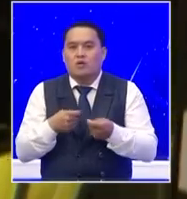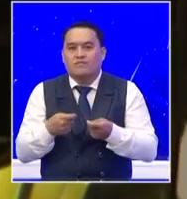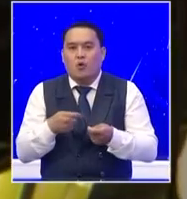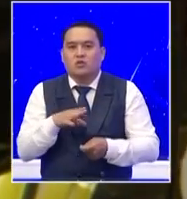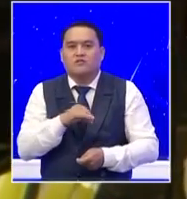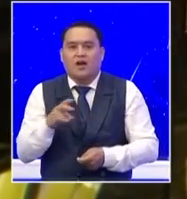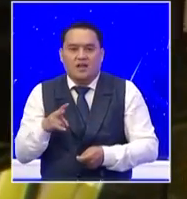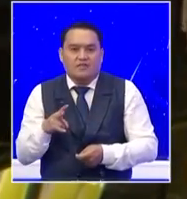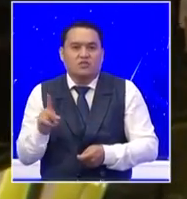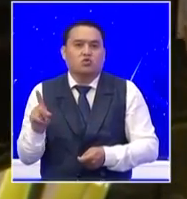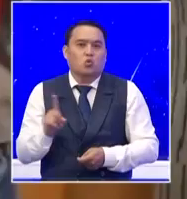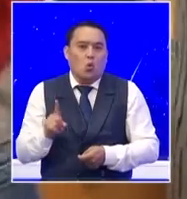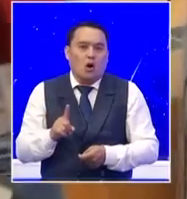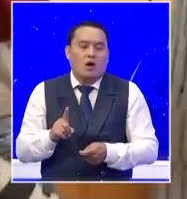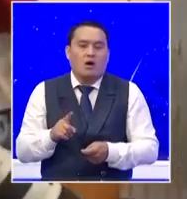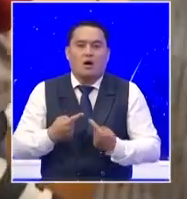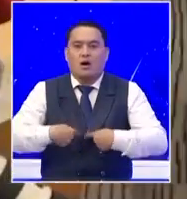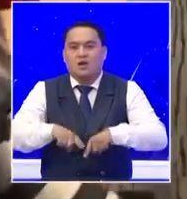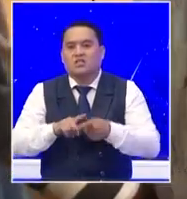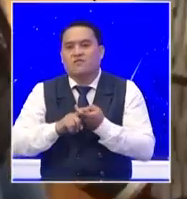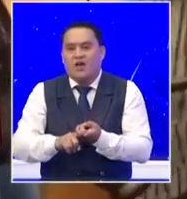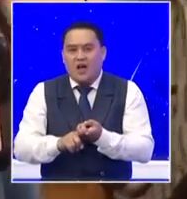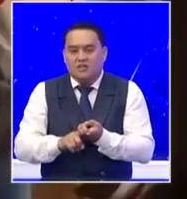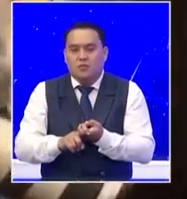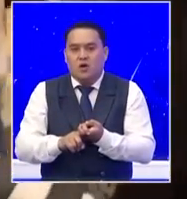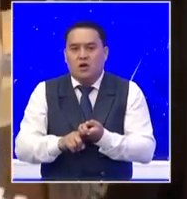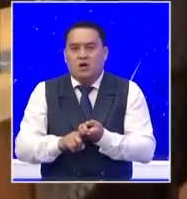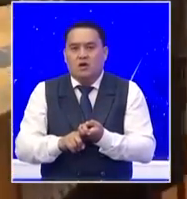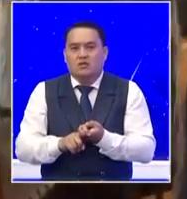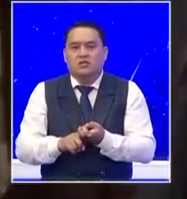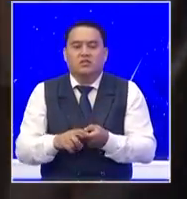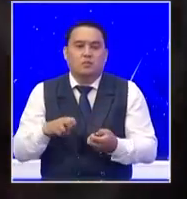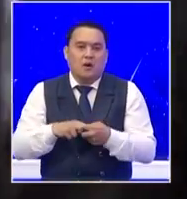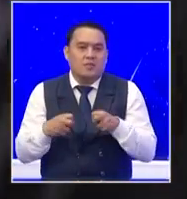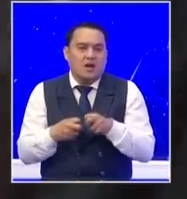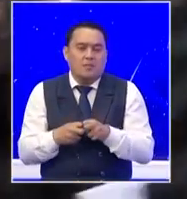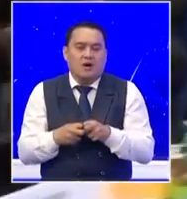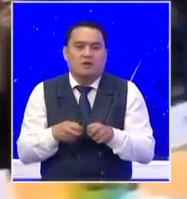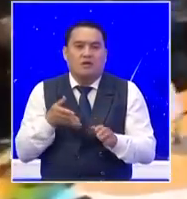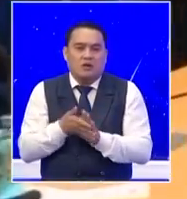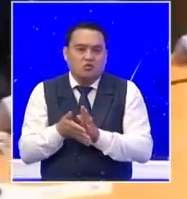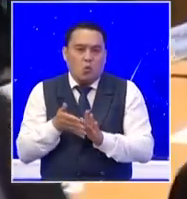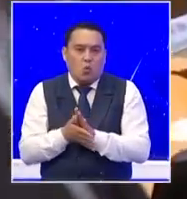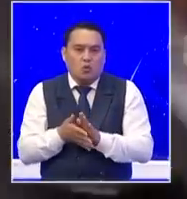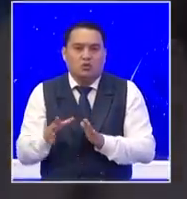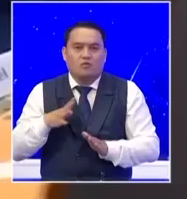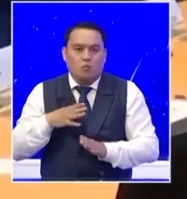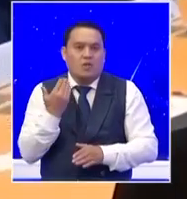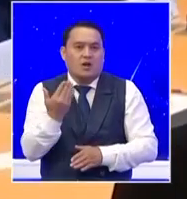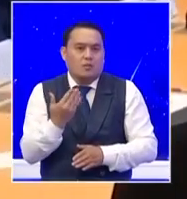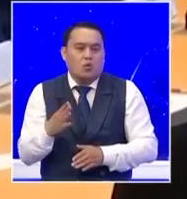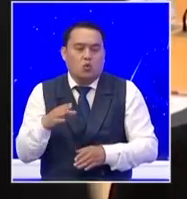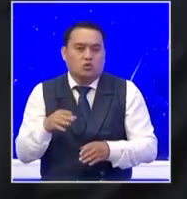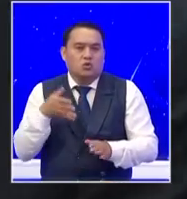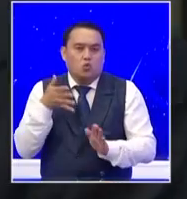Volkswagen дезинформировали акционеров о связанных с так называемым дизельным скандалом расходах, которые автоконцерну